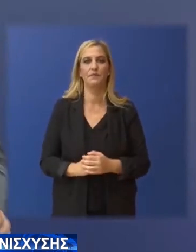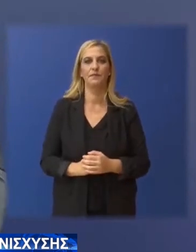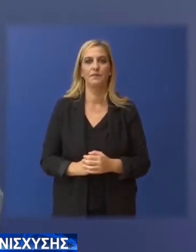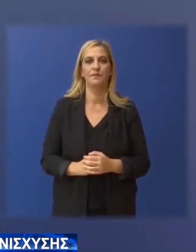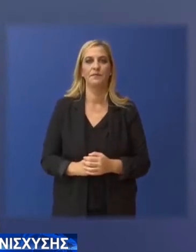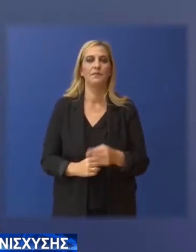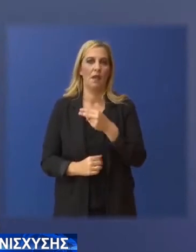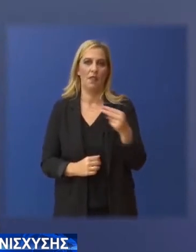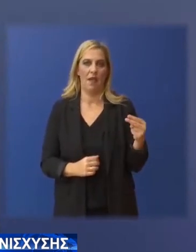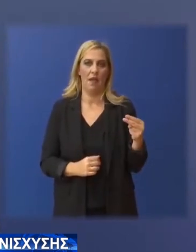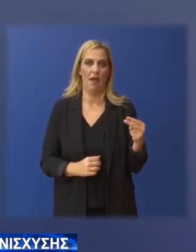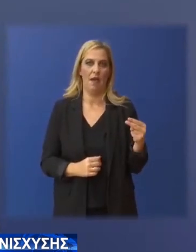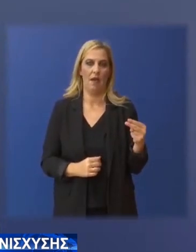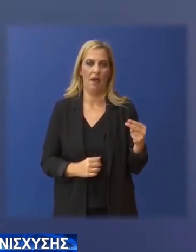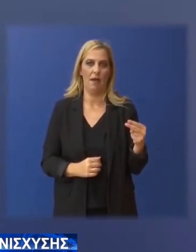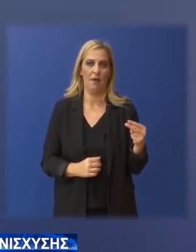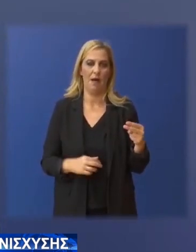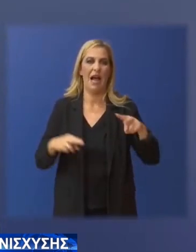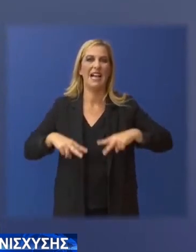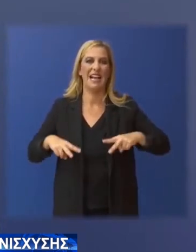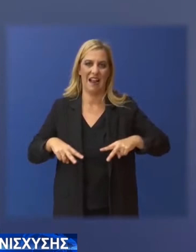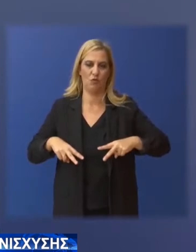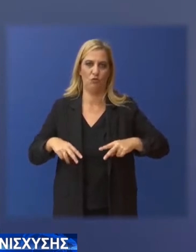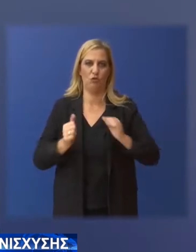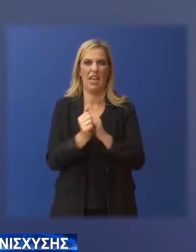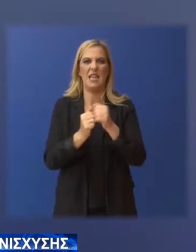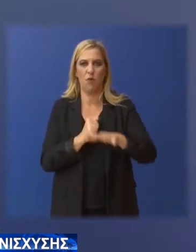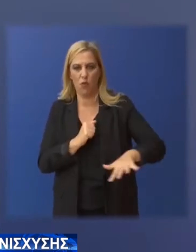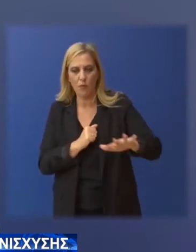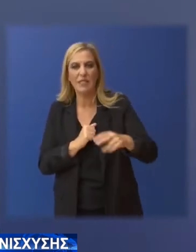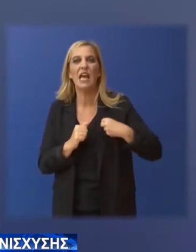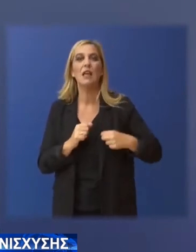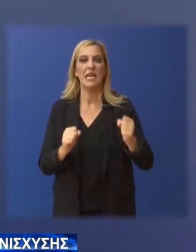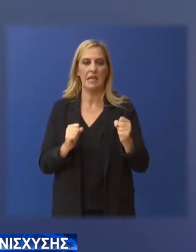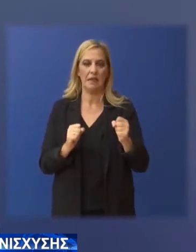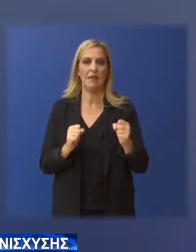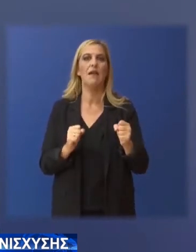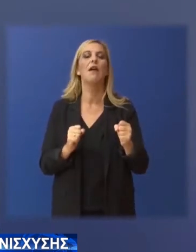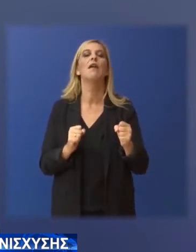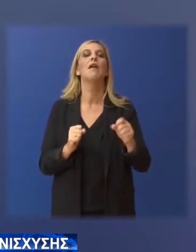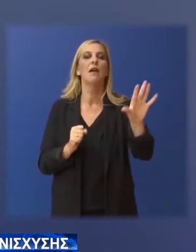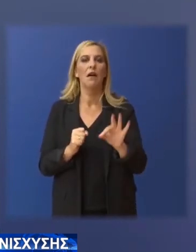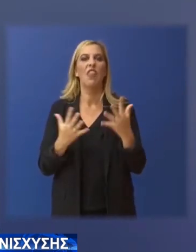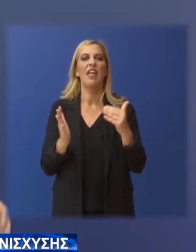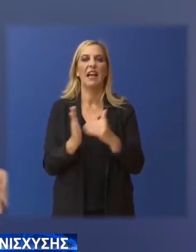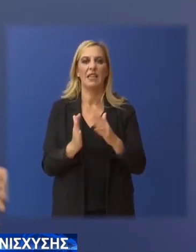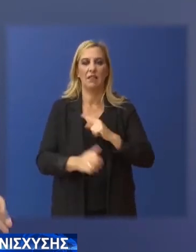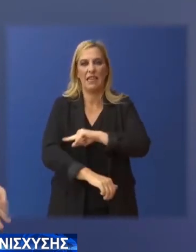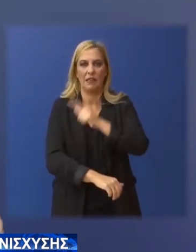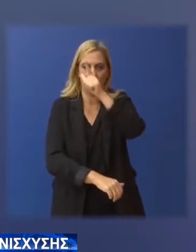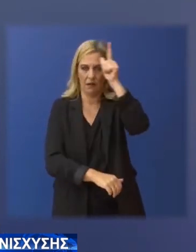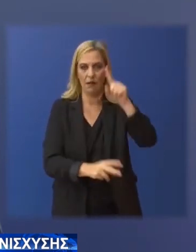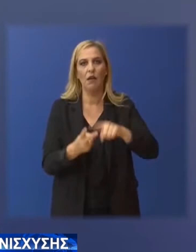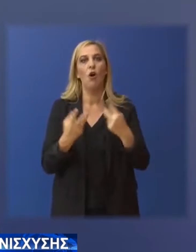Στο επίπεδο της ενίσχυσης των κρίσιμων υποδομών του κράτους, ενισχύεται η δημόσια υγεία με τις προσλήψεις 10.000 υγειονομικών,